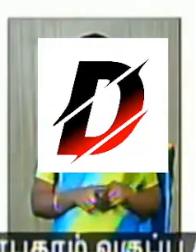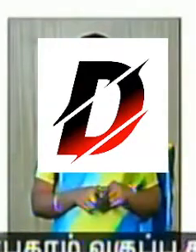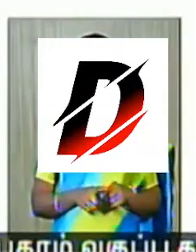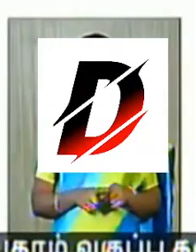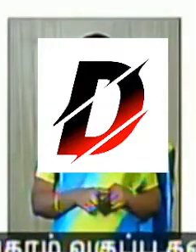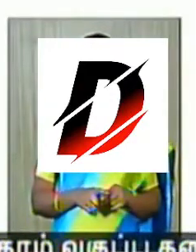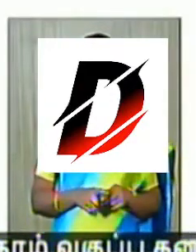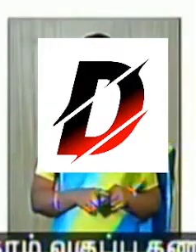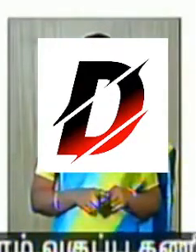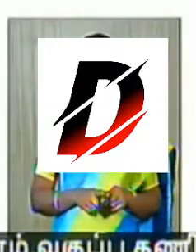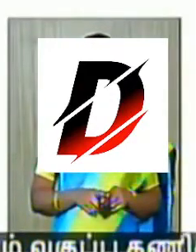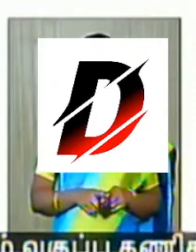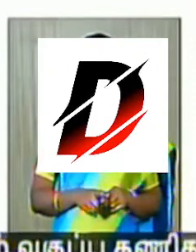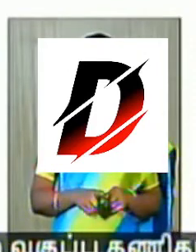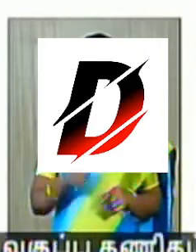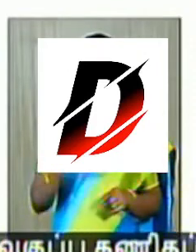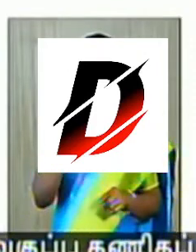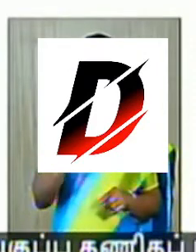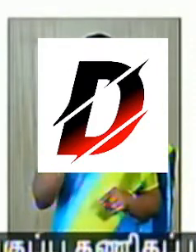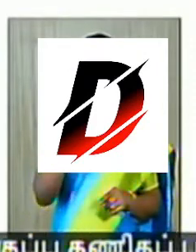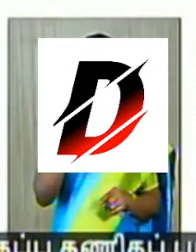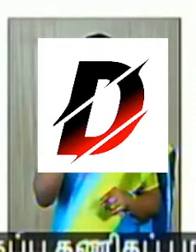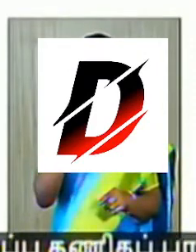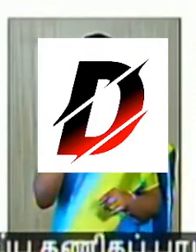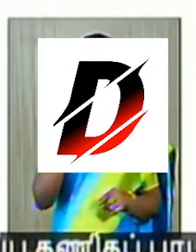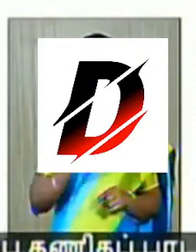டேபிளில் உங்களுக்கு இப்போ தெரிஞ்சிருக்கும்,